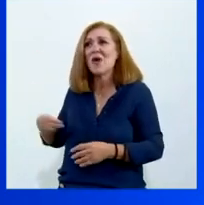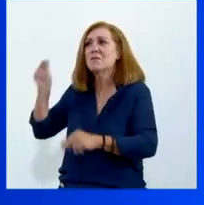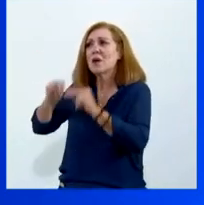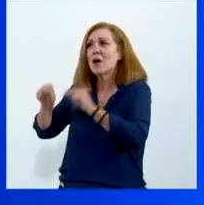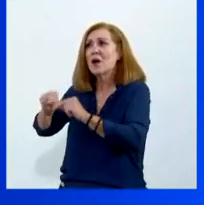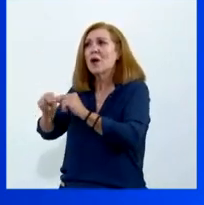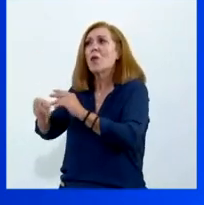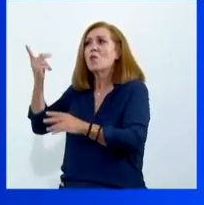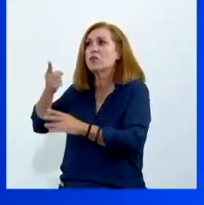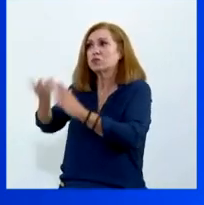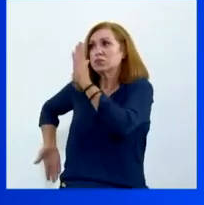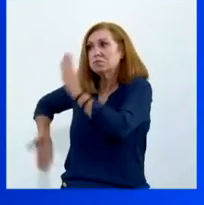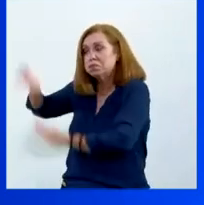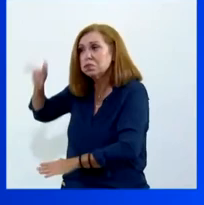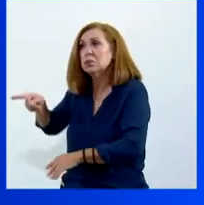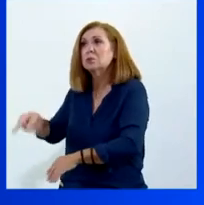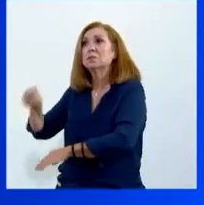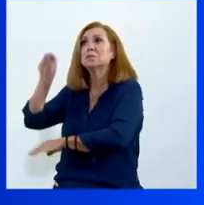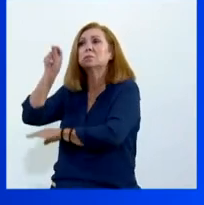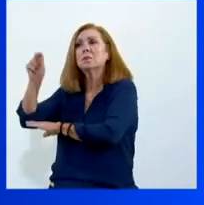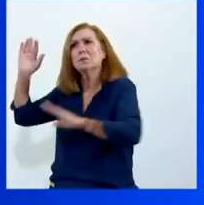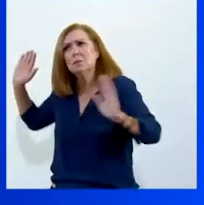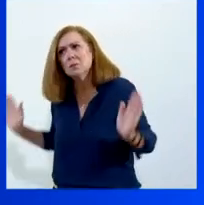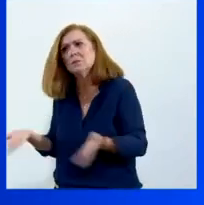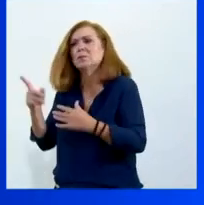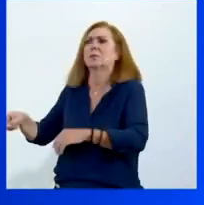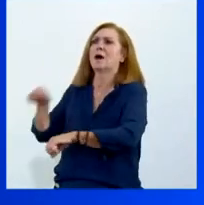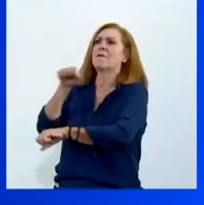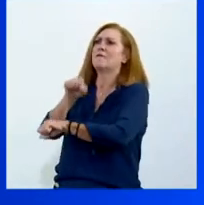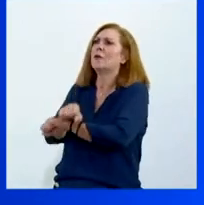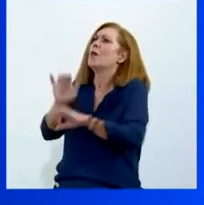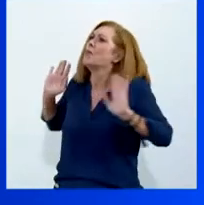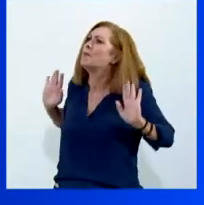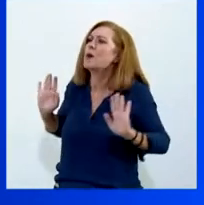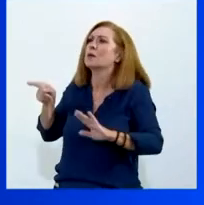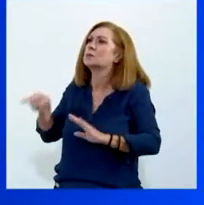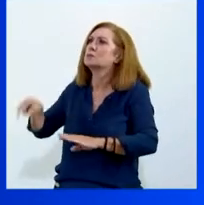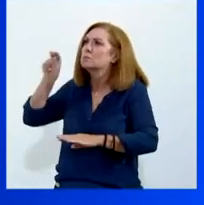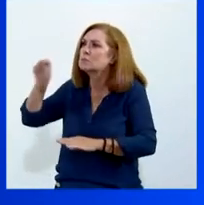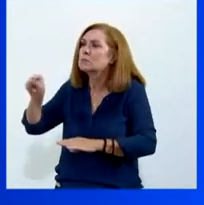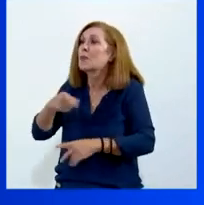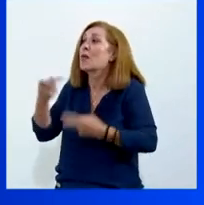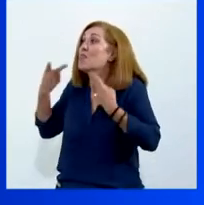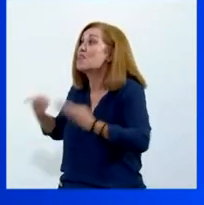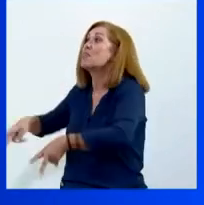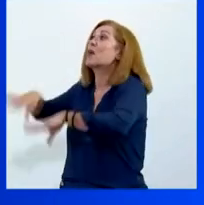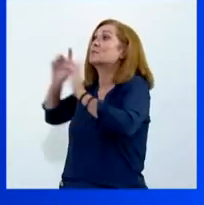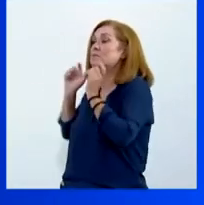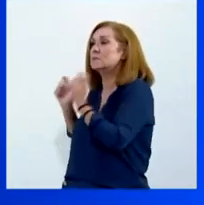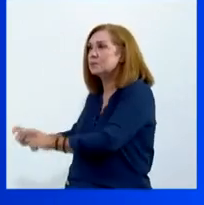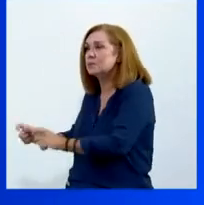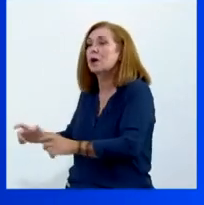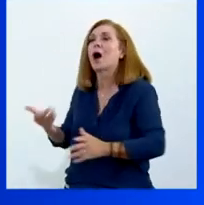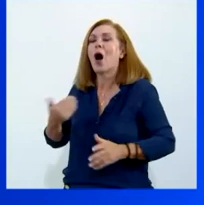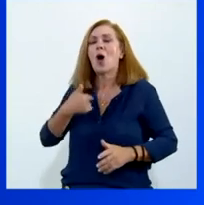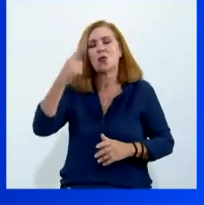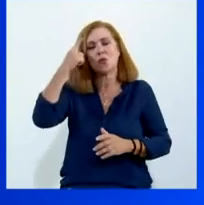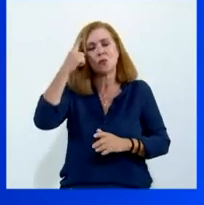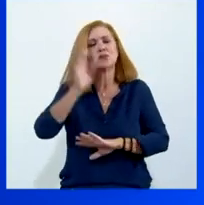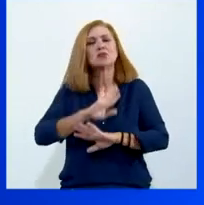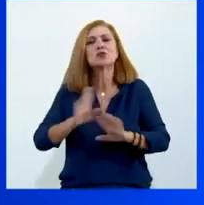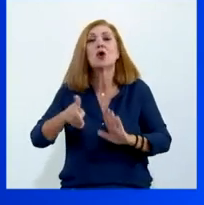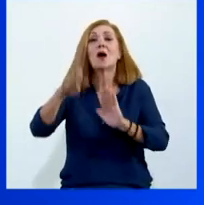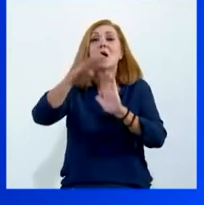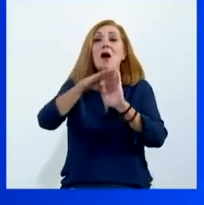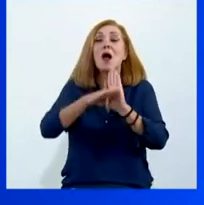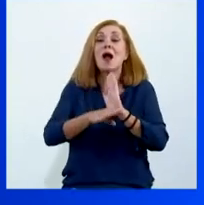έστω και με το καθεστώς του προφυλακισμένου, αποτελεί κατά την άποψή μας μια σαφέστατη παραβίαση των κανόνων του